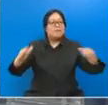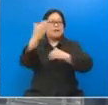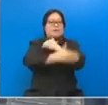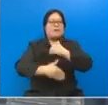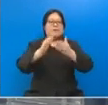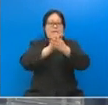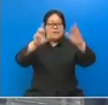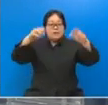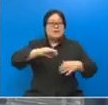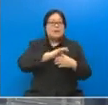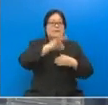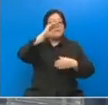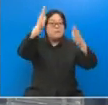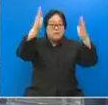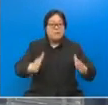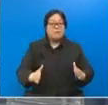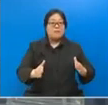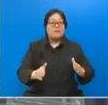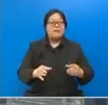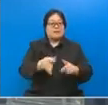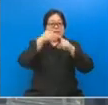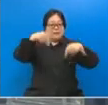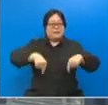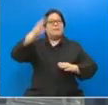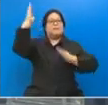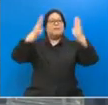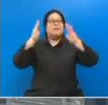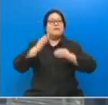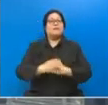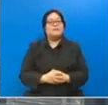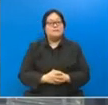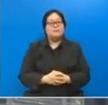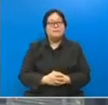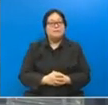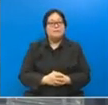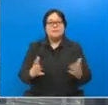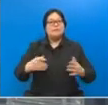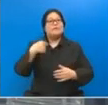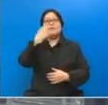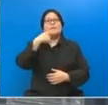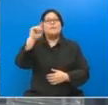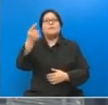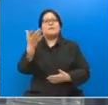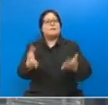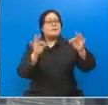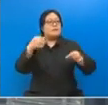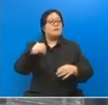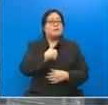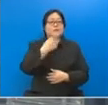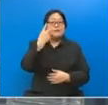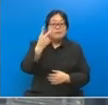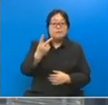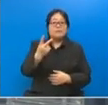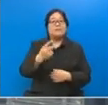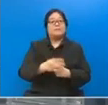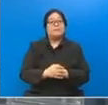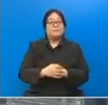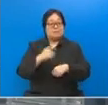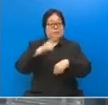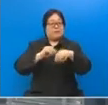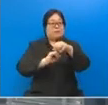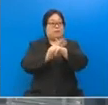menyelamatkan nyawa manusia yang khususnya dinegara kita ini jadi siapa saja kalau kita lihat semasa